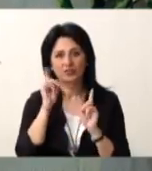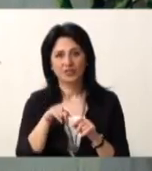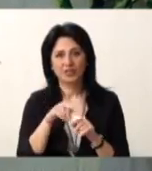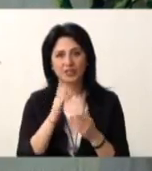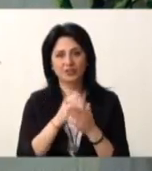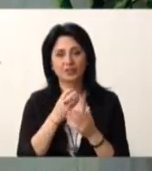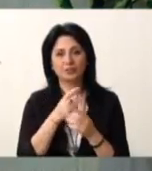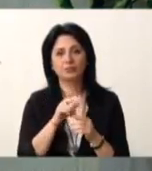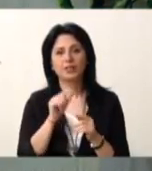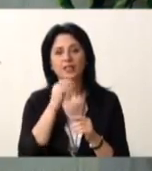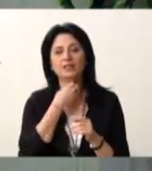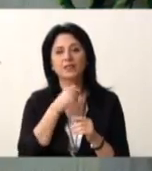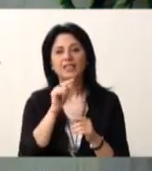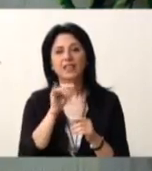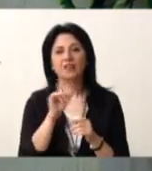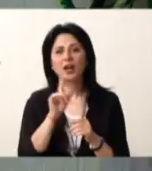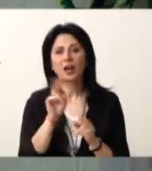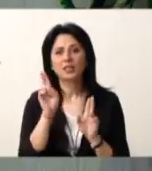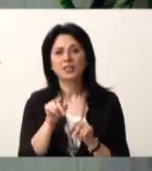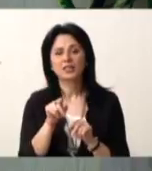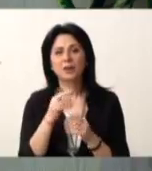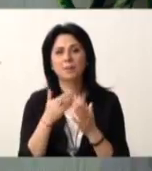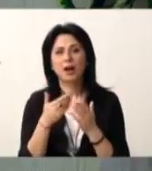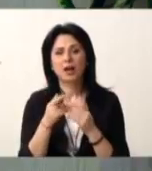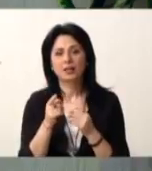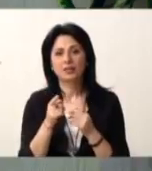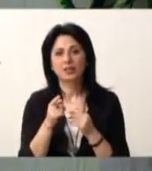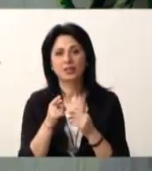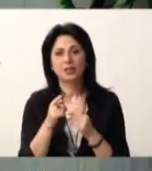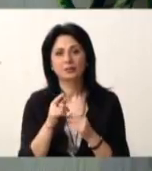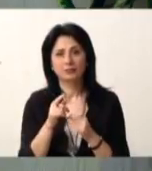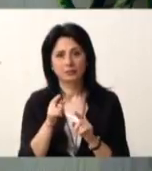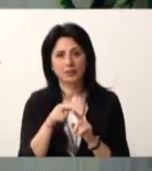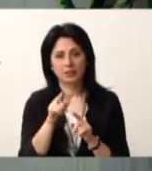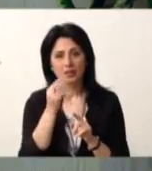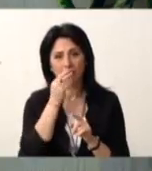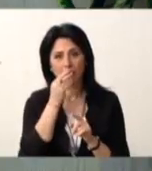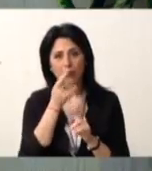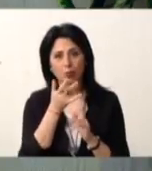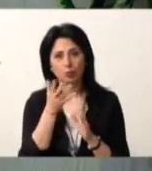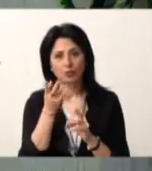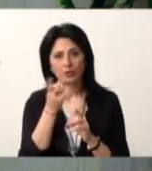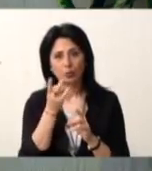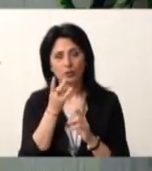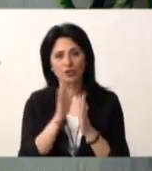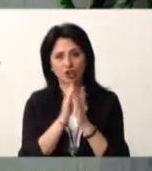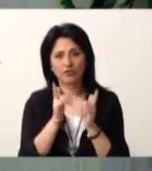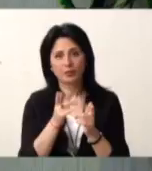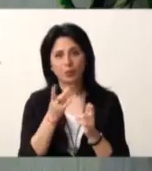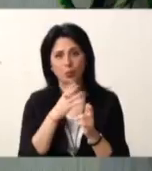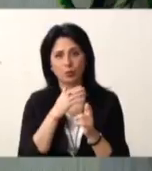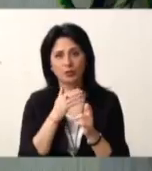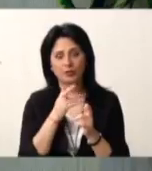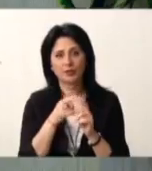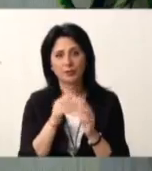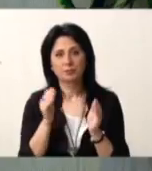რომ არის საყლაპავის თიაქარი, რა წესებს ვიცავთ? მაგალითად, მიზანშეწონილია, რომ ეს პროდუქტები შევთანხმდით, რომ იყოს